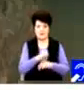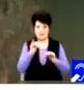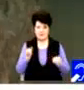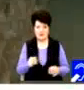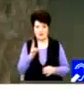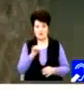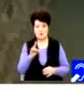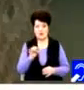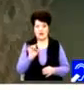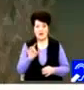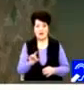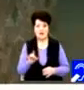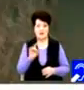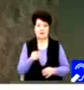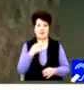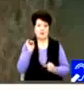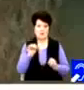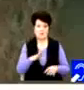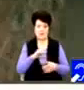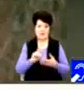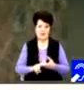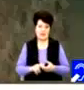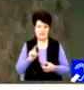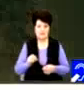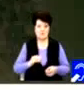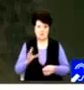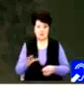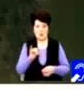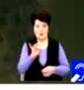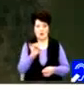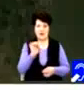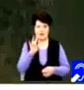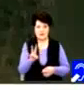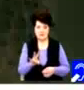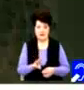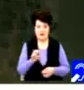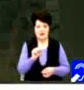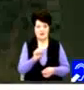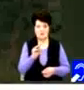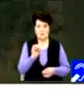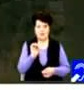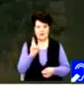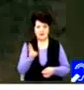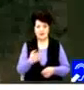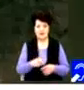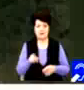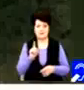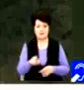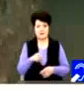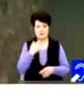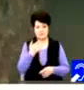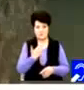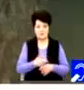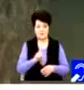nuclear de la jong Bon activități ce ar putea fi legată de îmbogățirea uraniului pentru armele atomice președintele Trump a avertizat că